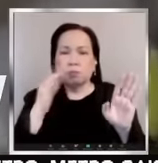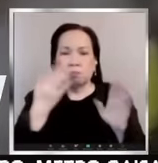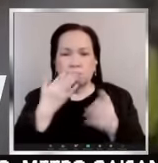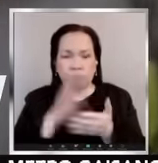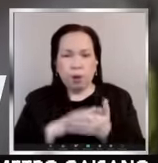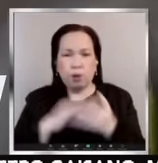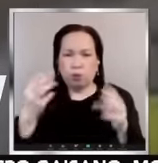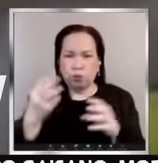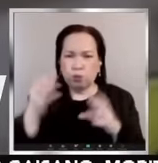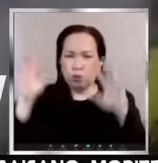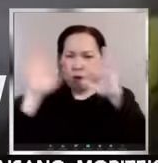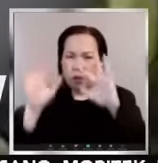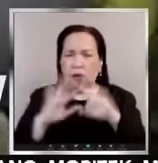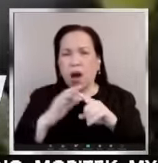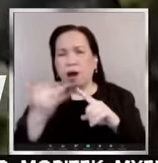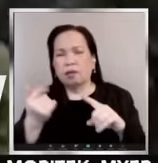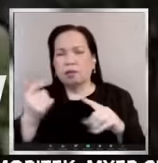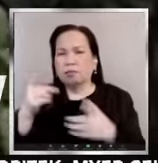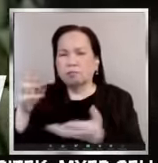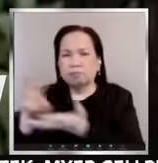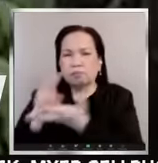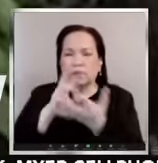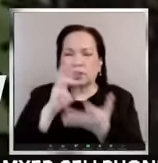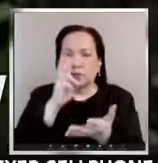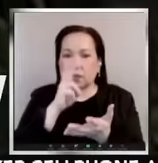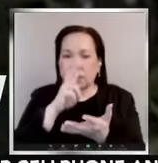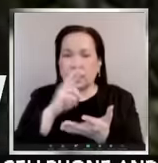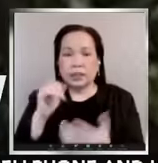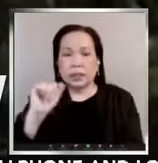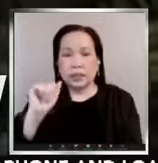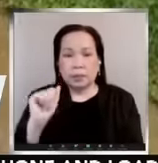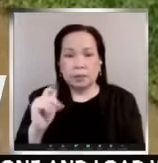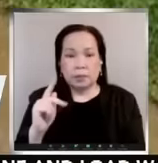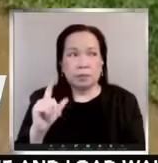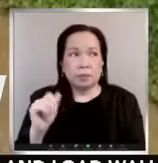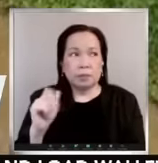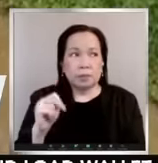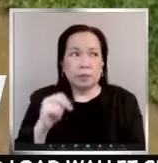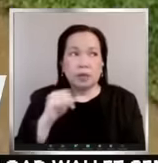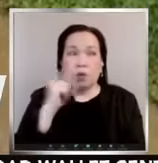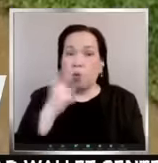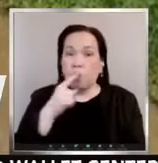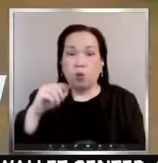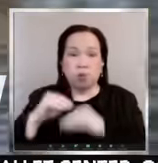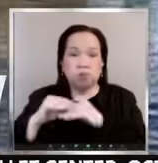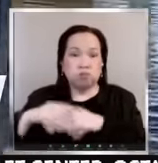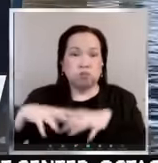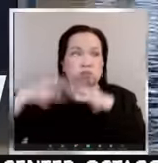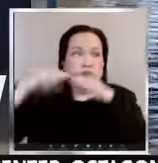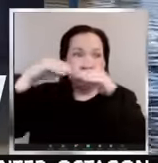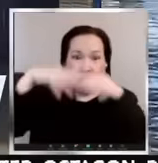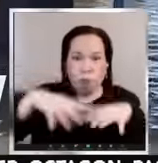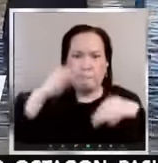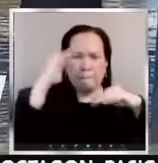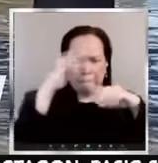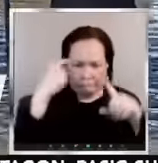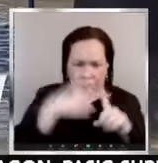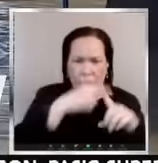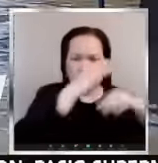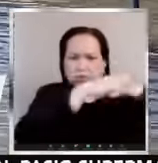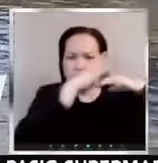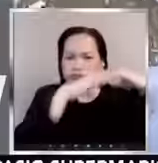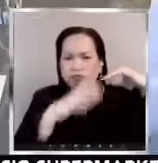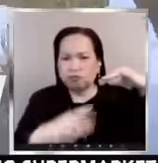Visayas, gaya sa Altavas, Aklan, na hindi lang baha ang namerwisyo, nagka-landslide pa. Inulan